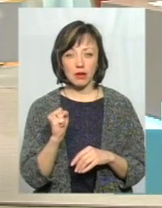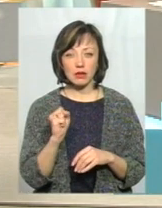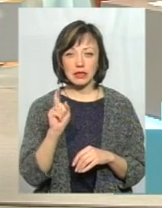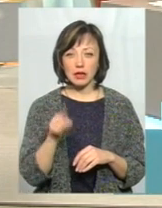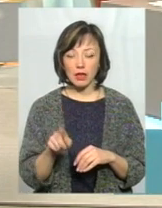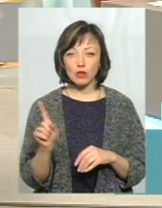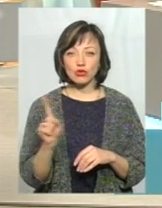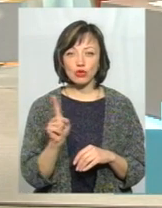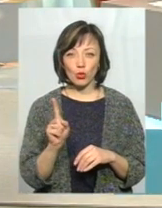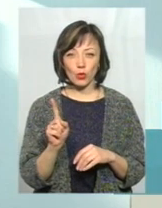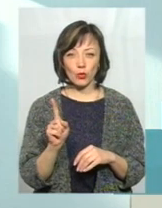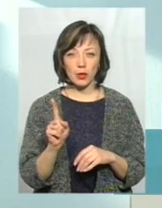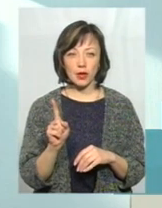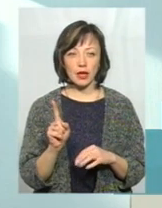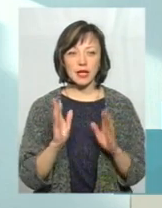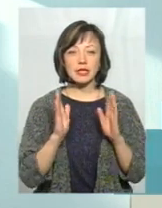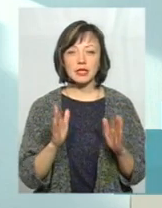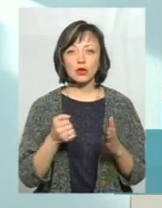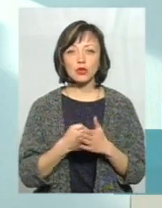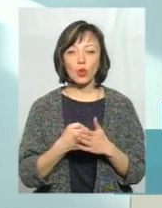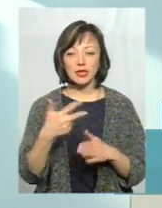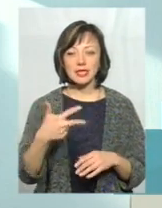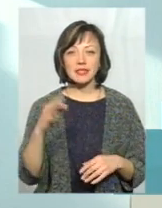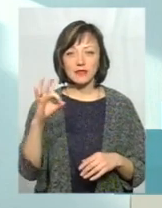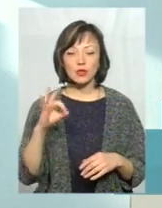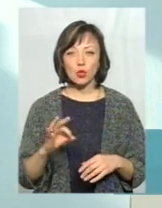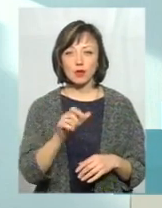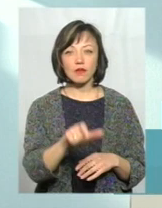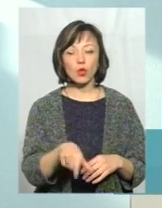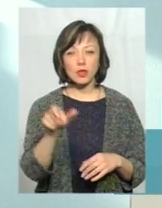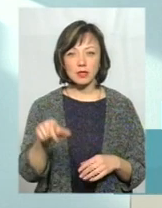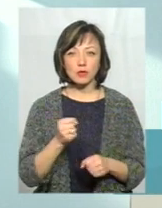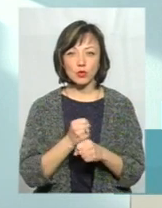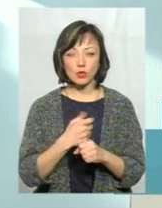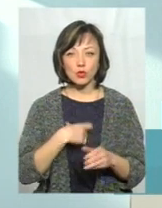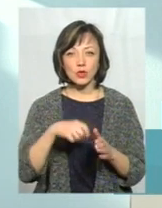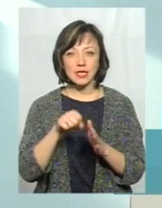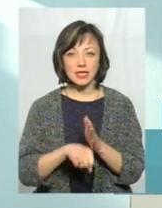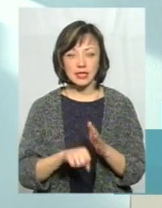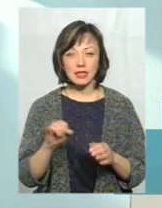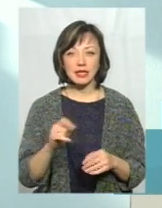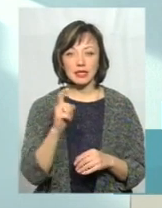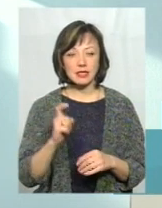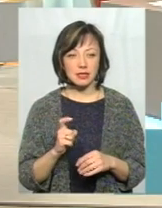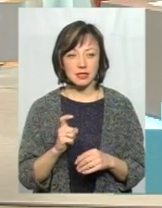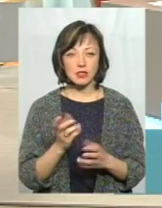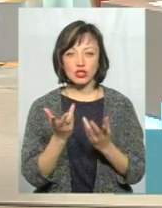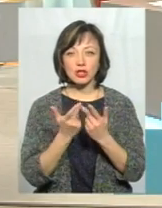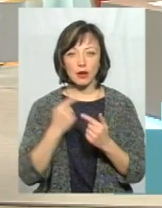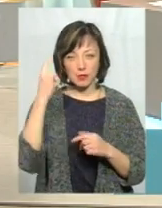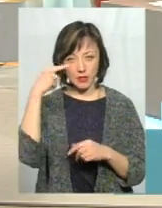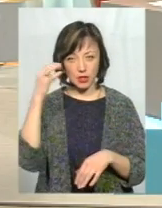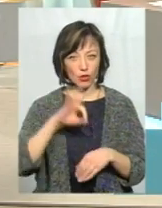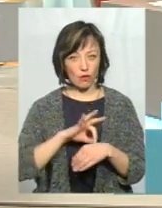що тільки до 30% осіб скоюють суїцид із числа